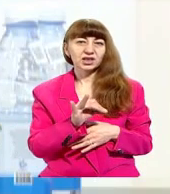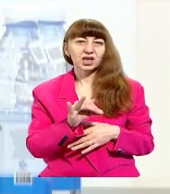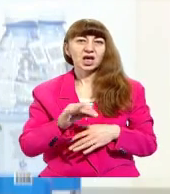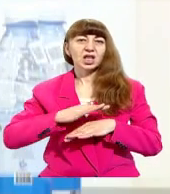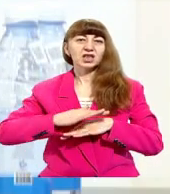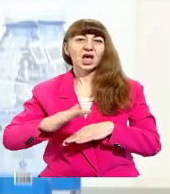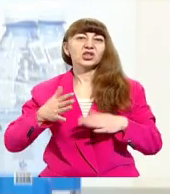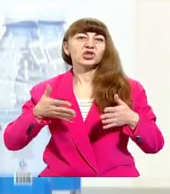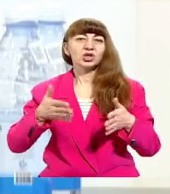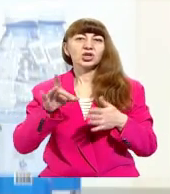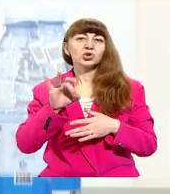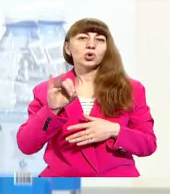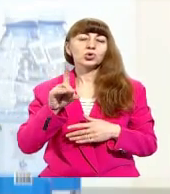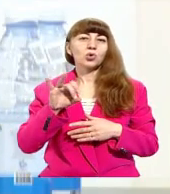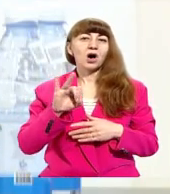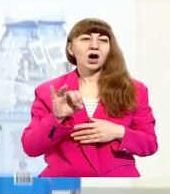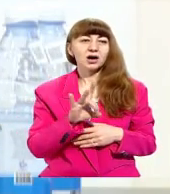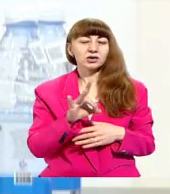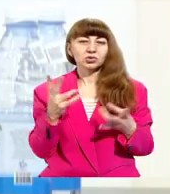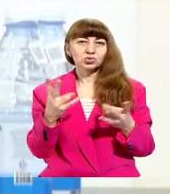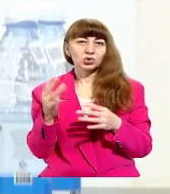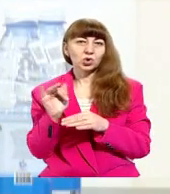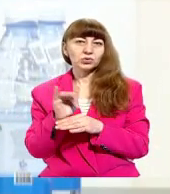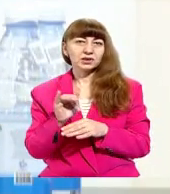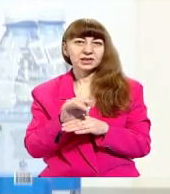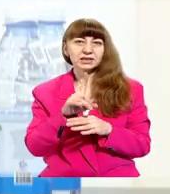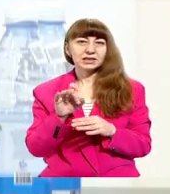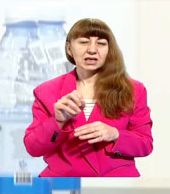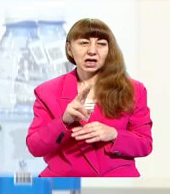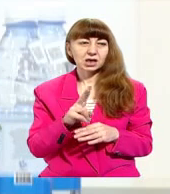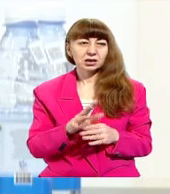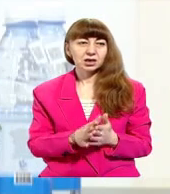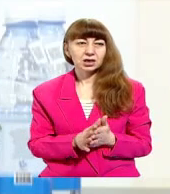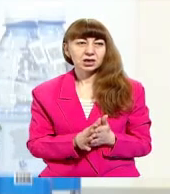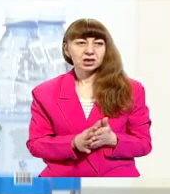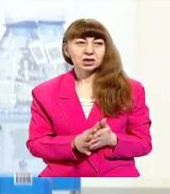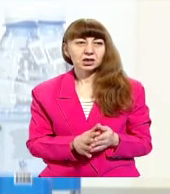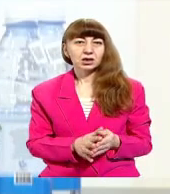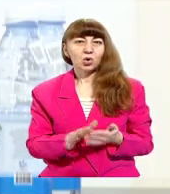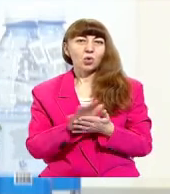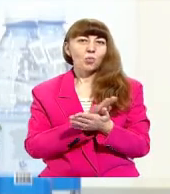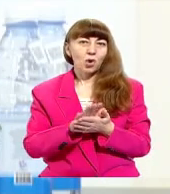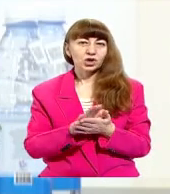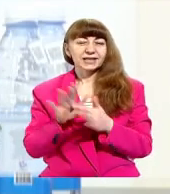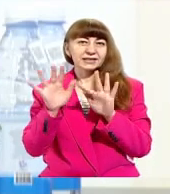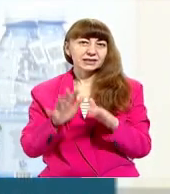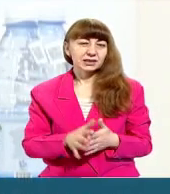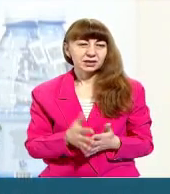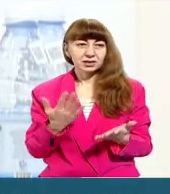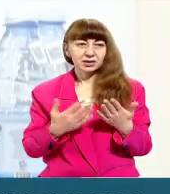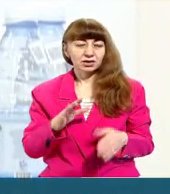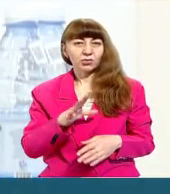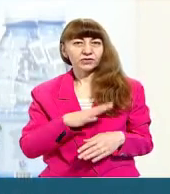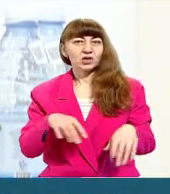тазалауда қала орталығындағы автокөліктер кедергі жасауы мүмкін. Егер де сондай жағдайға тап болсаңыздар, тәртіп сақшыларымен хабарласыңыздар.